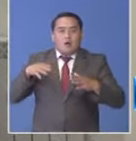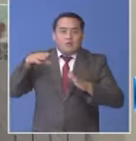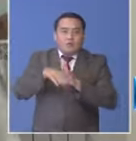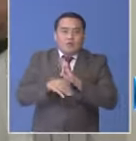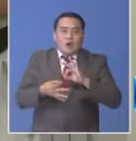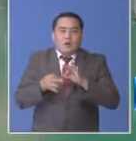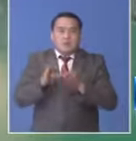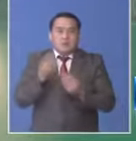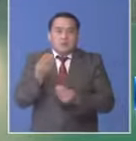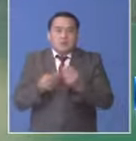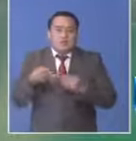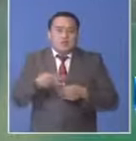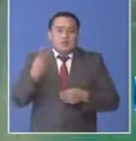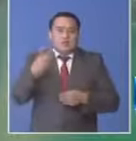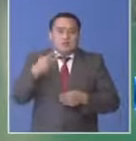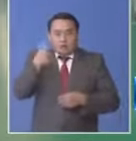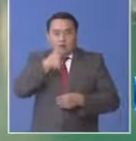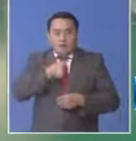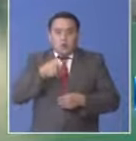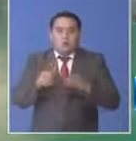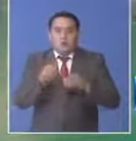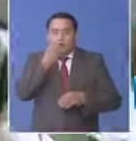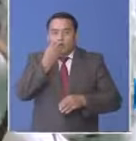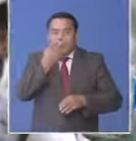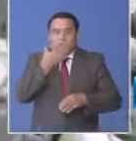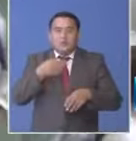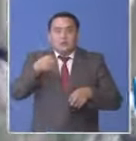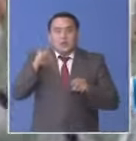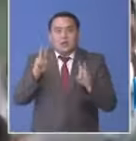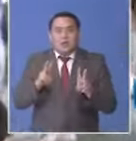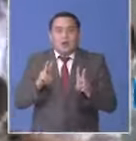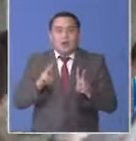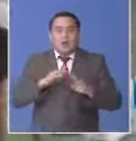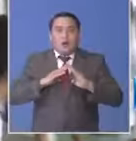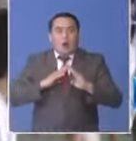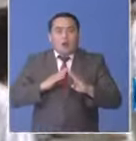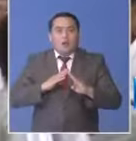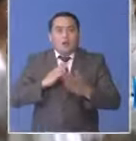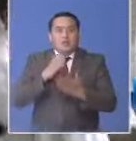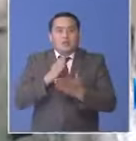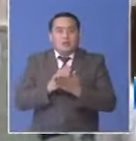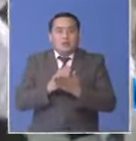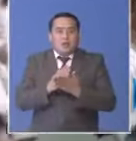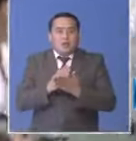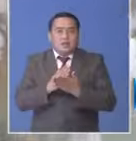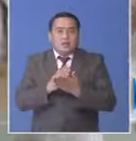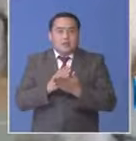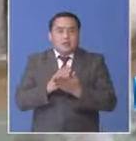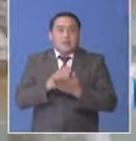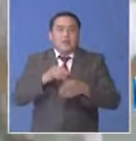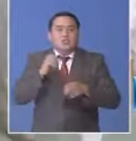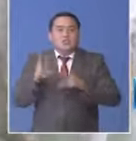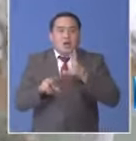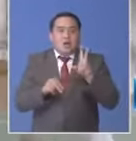игр 2020 года, которые пройдут в Токио. Специалисты утверждают, что у карате стиля Шинкёку Шинкай тоже